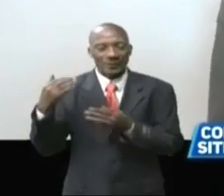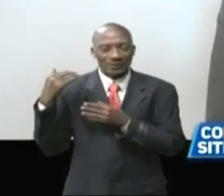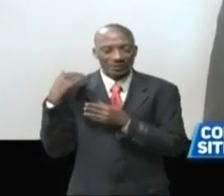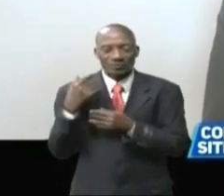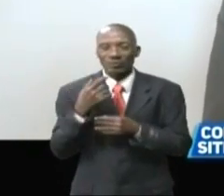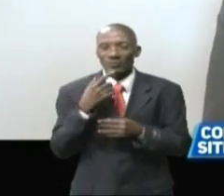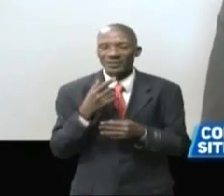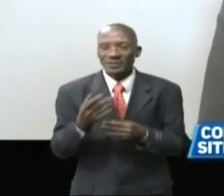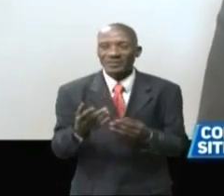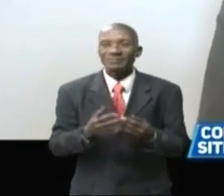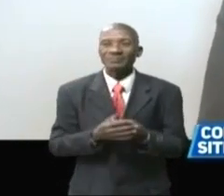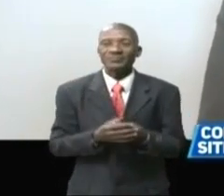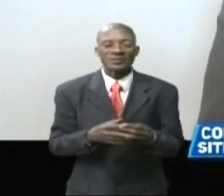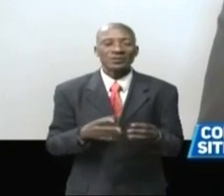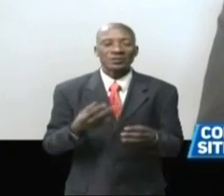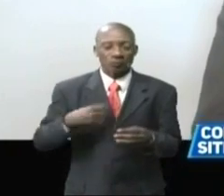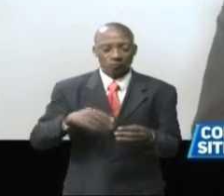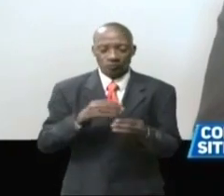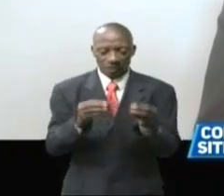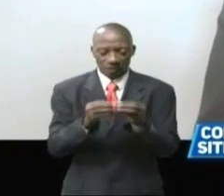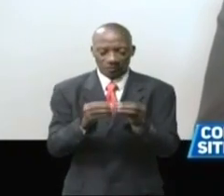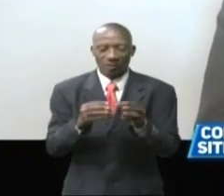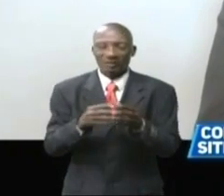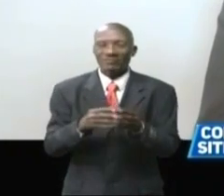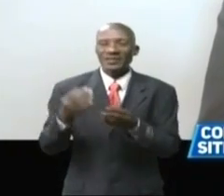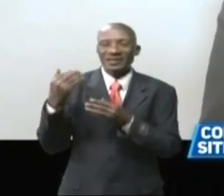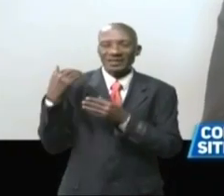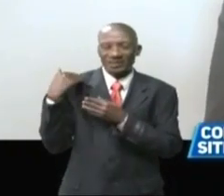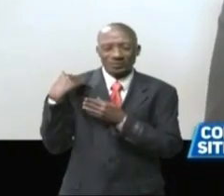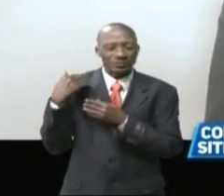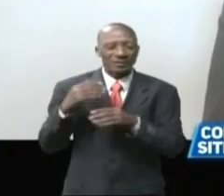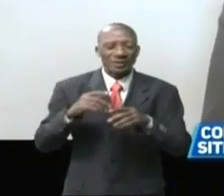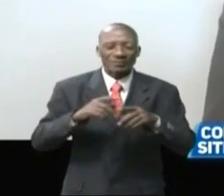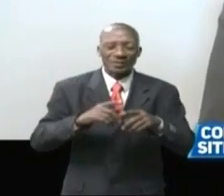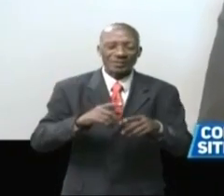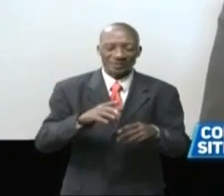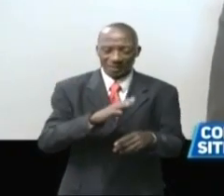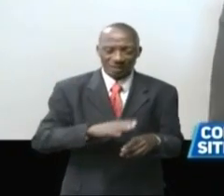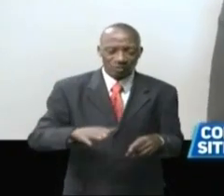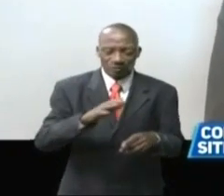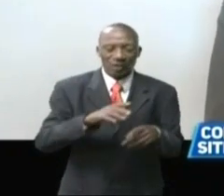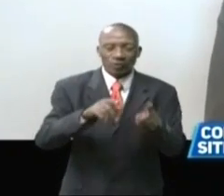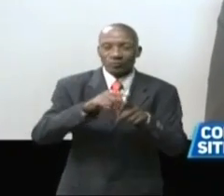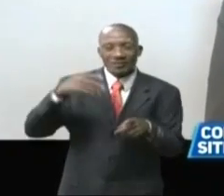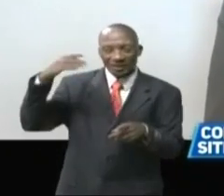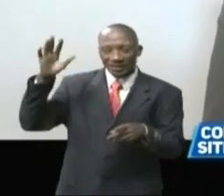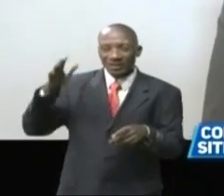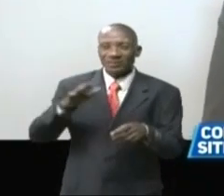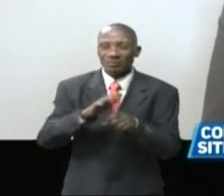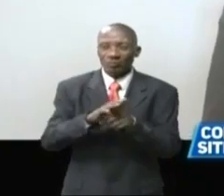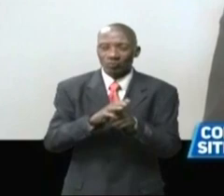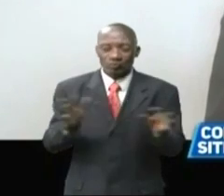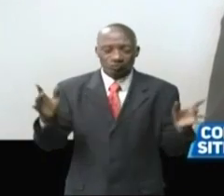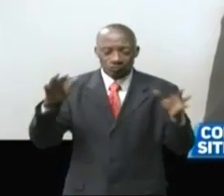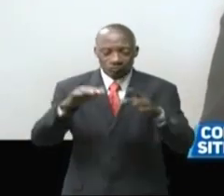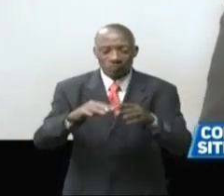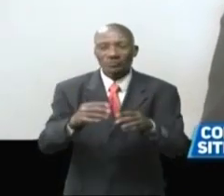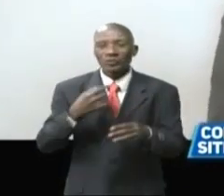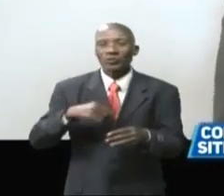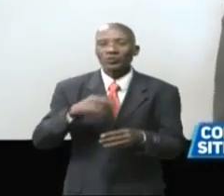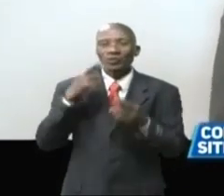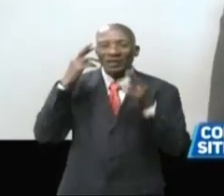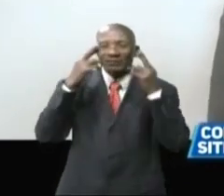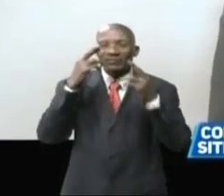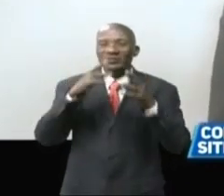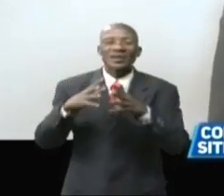parce qu'il constate que, par exemple, la ville de Lubumbashi n'est pas construite dans les normes urbanistiques, d'où il faut de nouvelles villes et moderniser